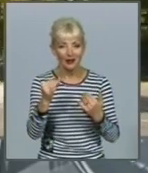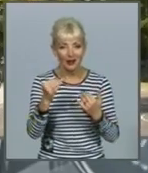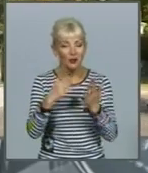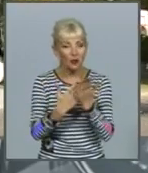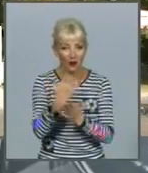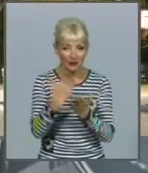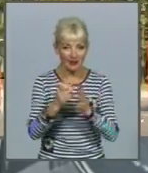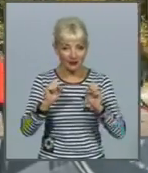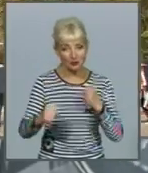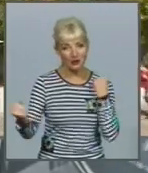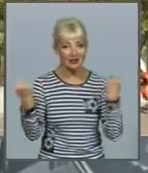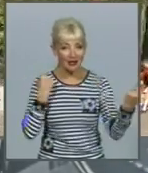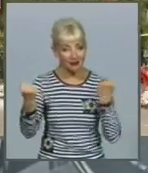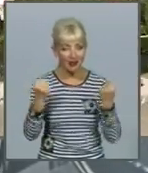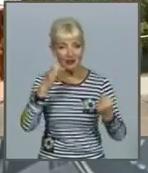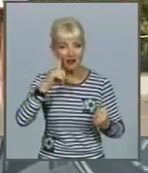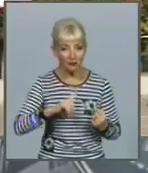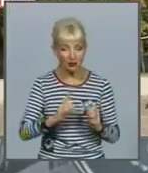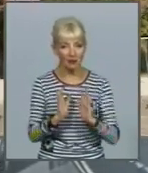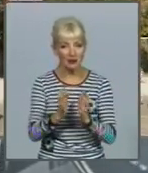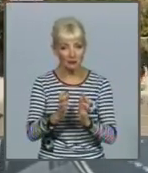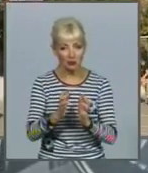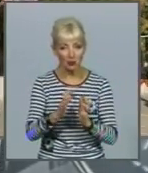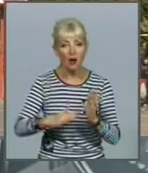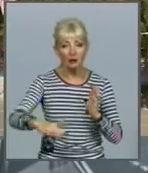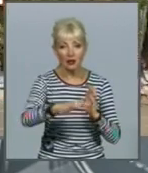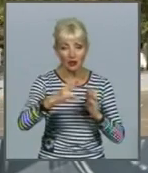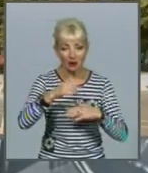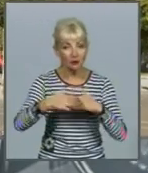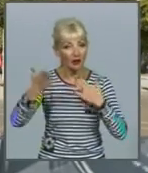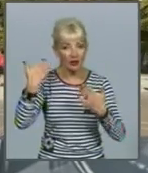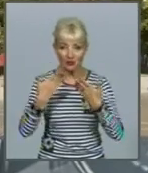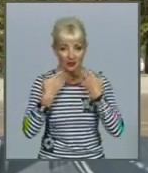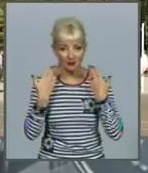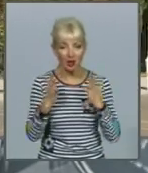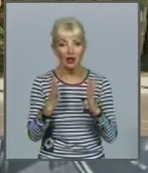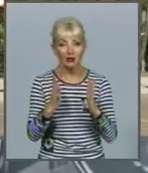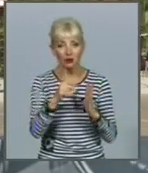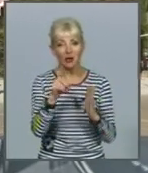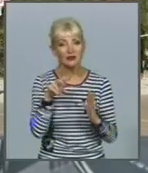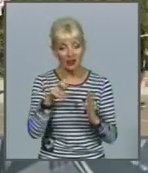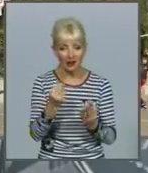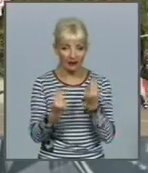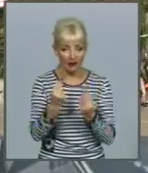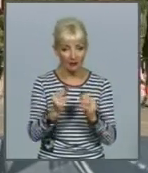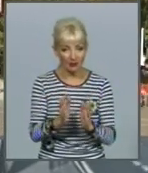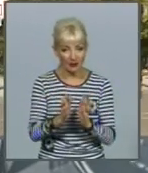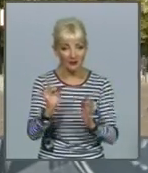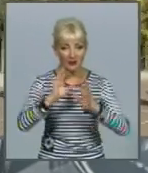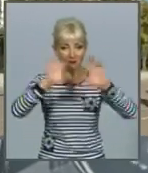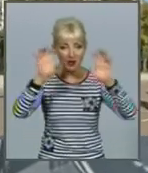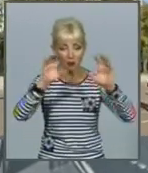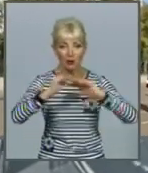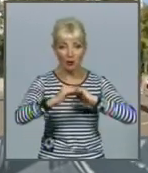комфортом. Зробили баскетбольну площадку на вулиці, тому що раніше її не було, і тільки в залі приходилось грати. І волейбольне поле теж зробили, воно